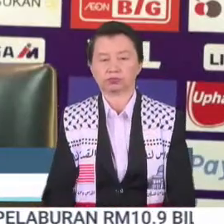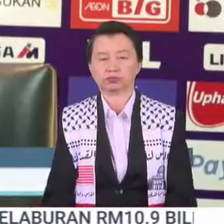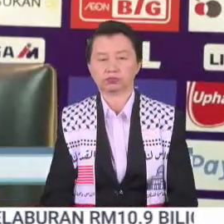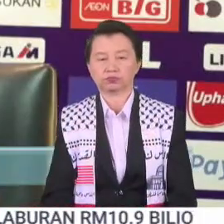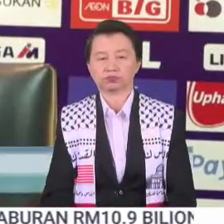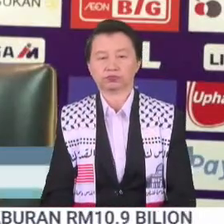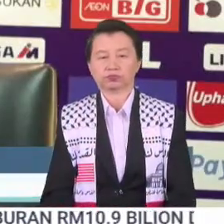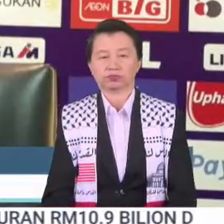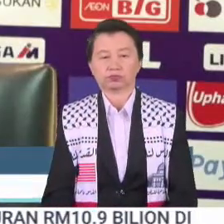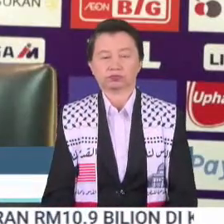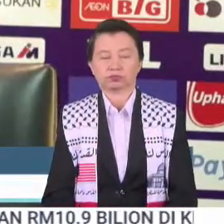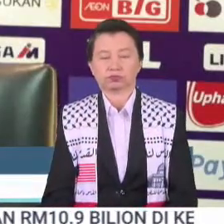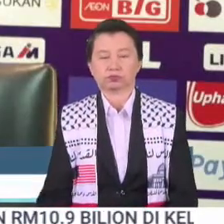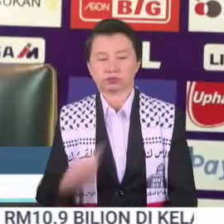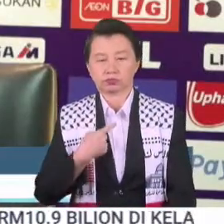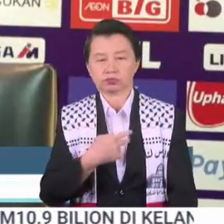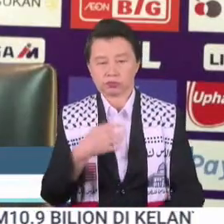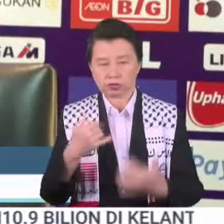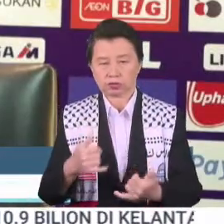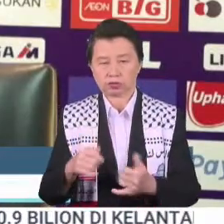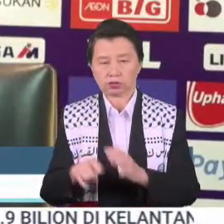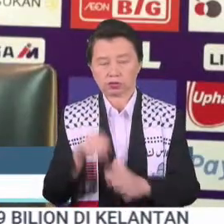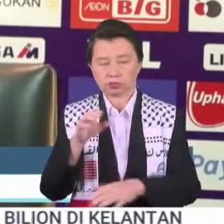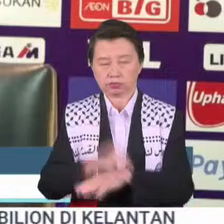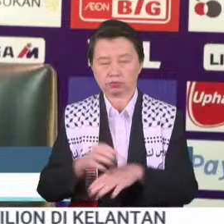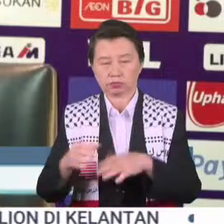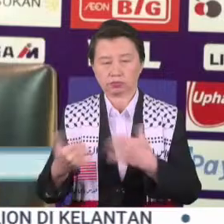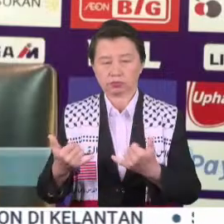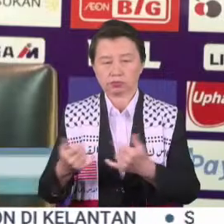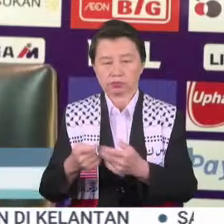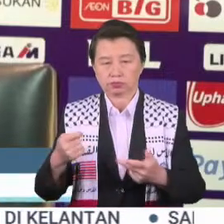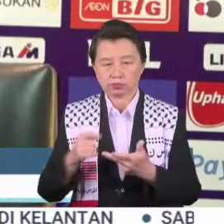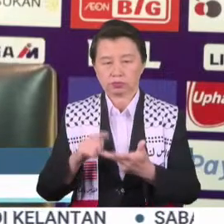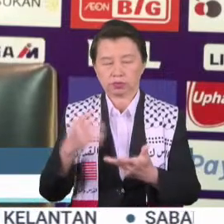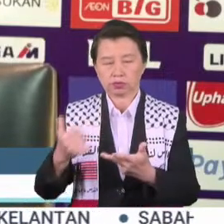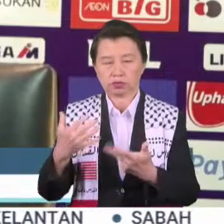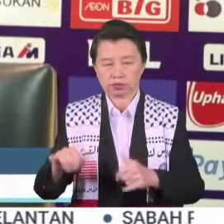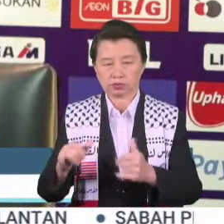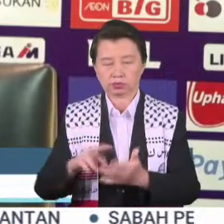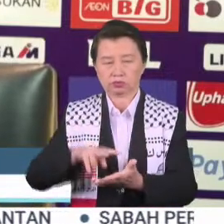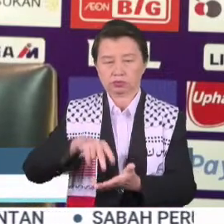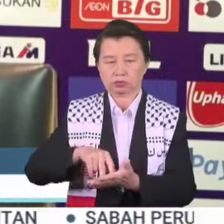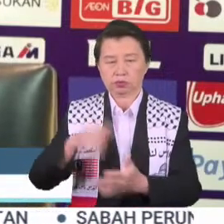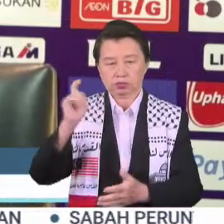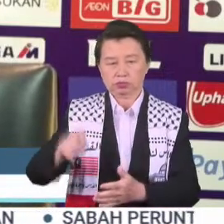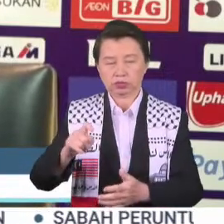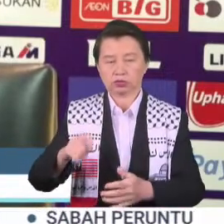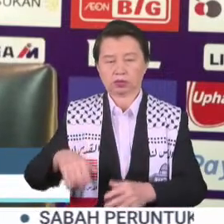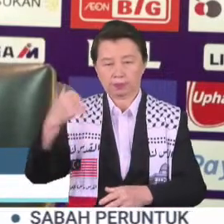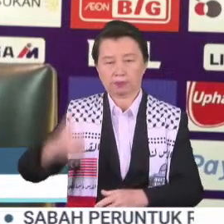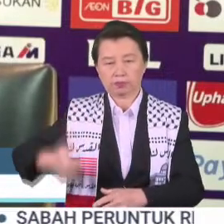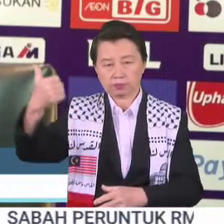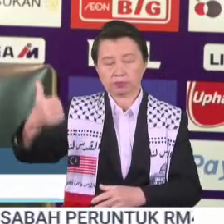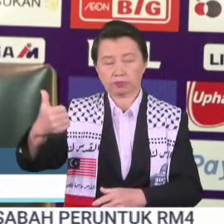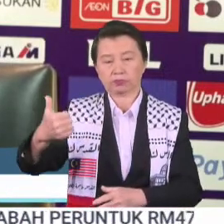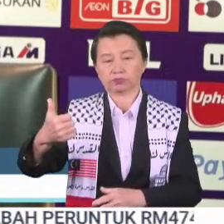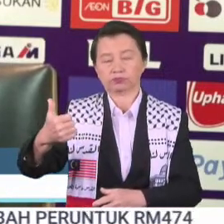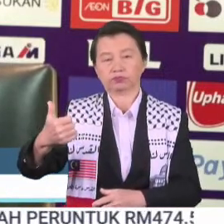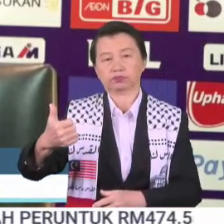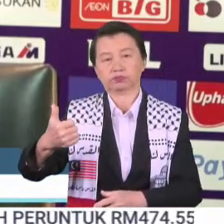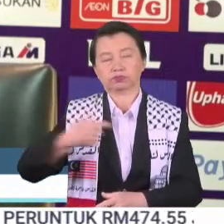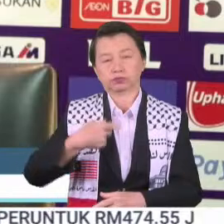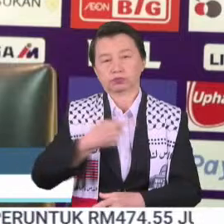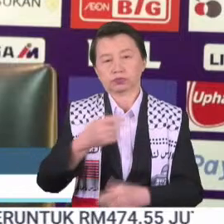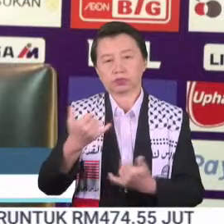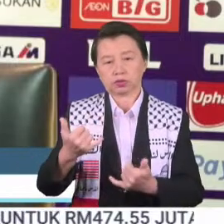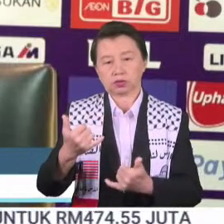Sabah dengan Kedah sekarang ni berebut untuk pakai tempat 3 lah. Jadi kita pergi ke Sabah pun kita harus menang lah. Kita tahu 2 game ni memang tough game.